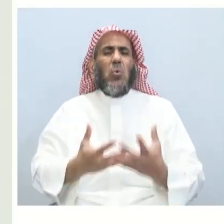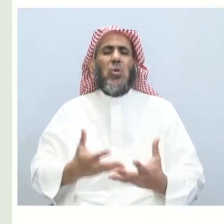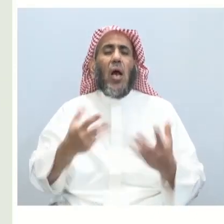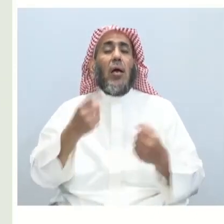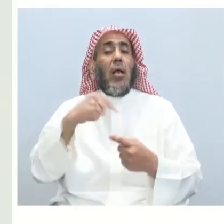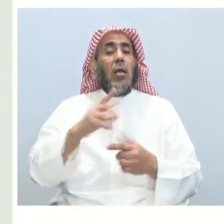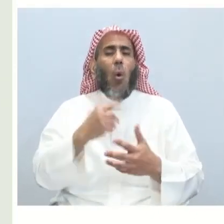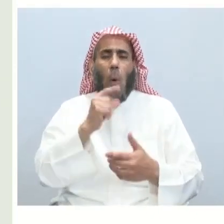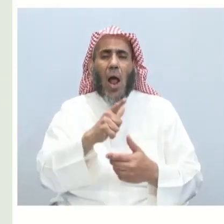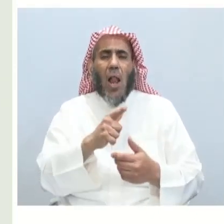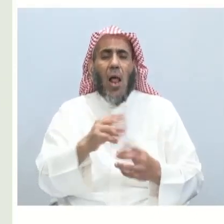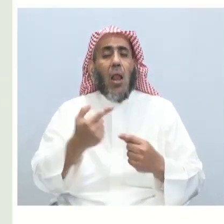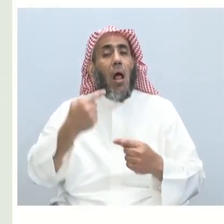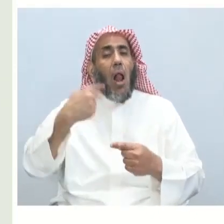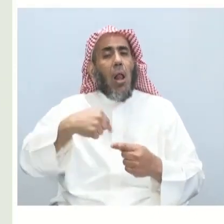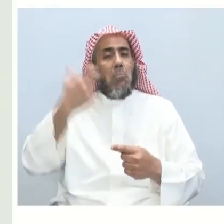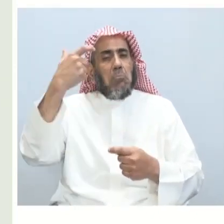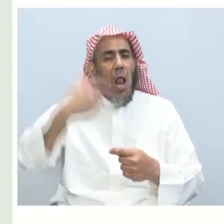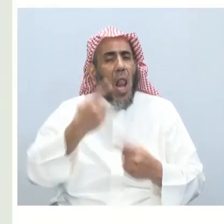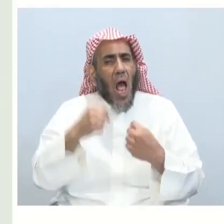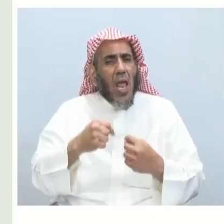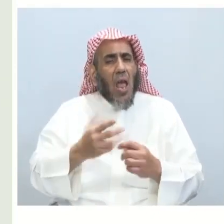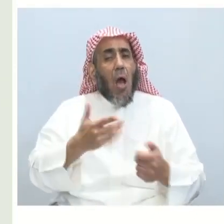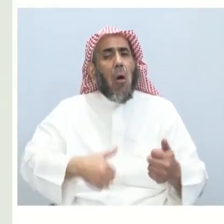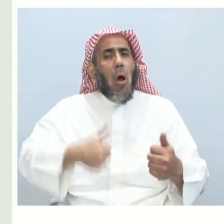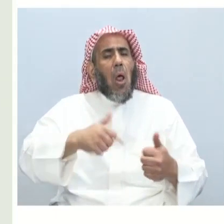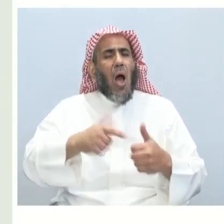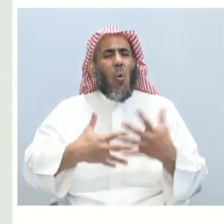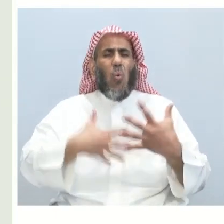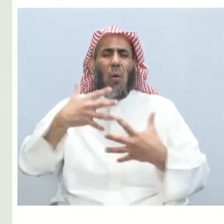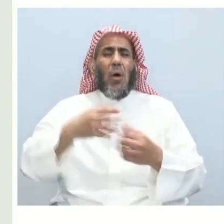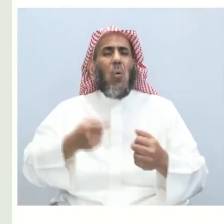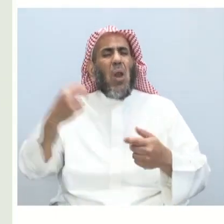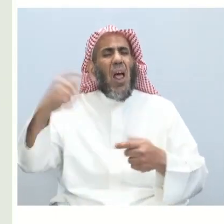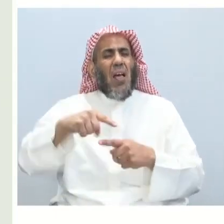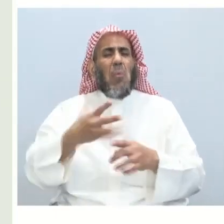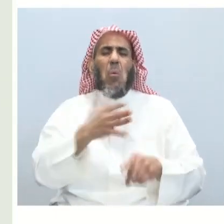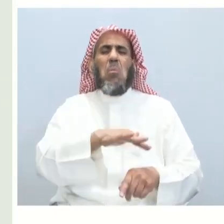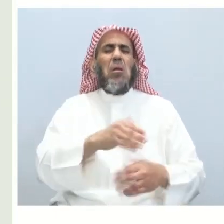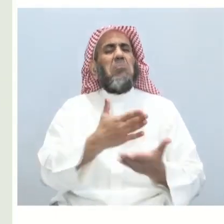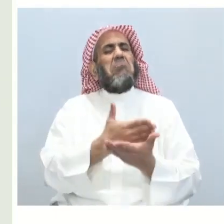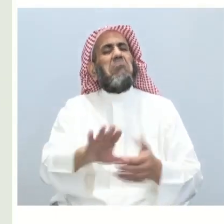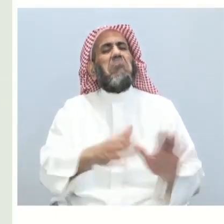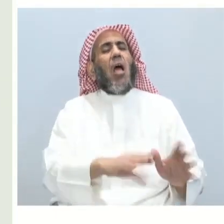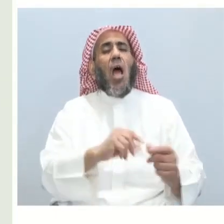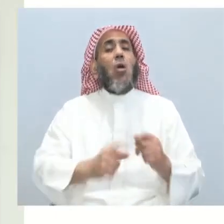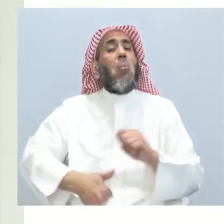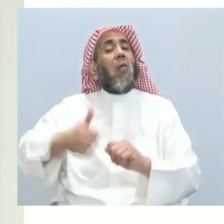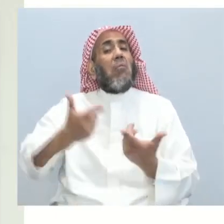ويقول يعني ان ايهما اولى ان يرثى الحي الذي اصابه الشقاء والعذاب ام ميت الذي قد انتهى